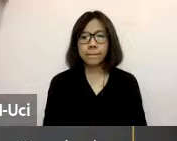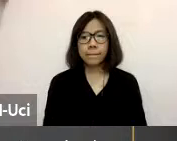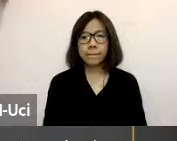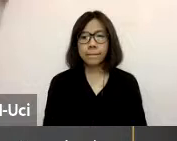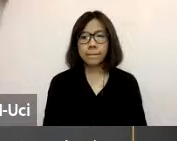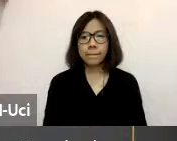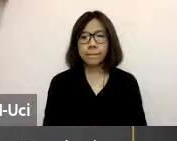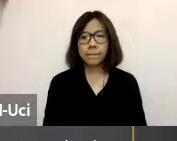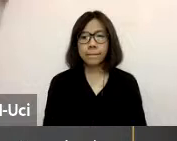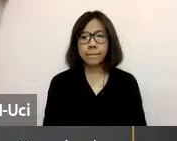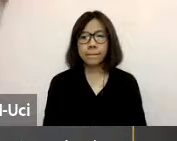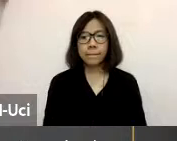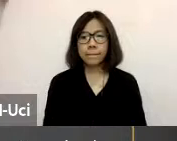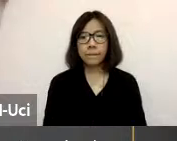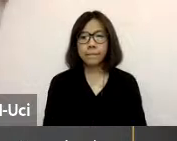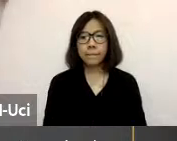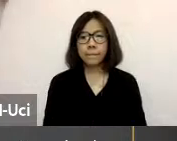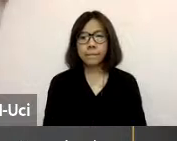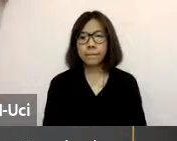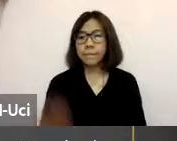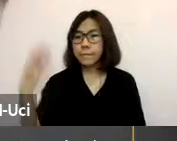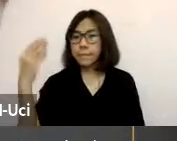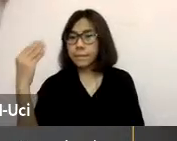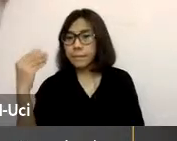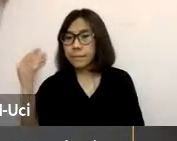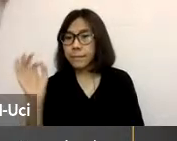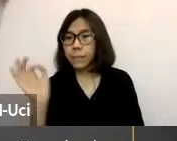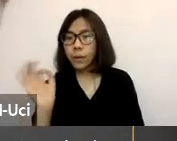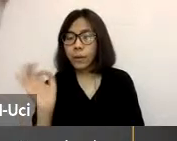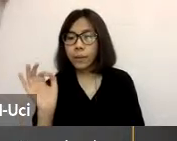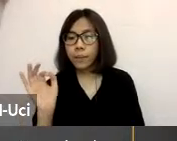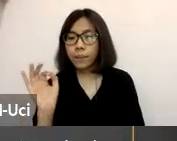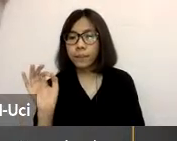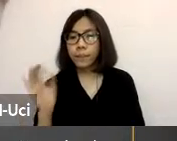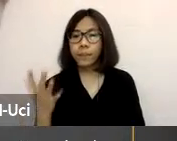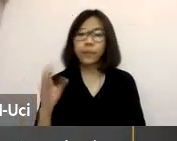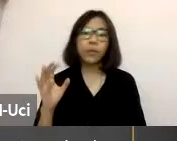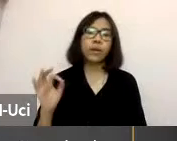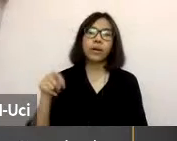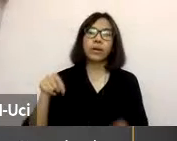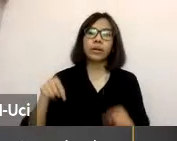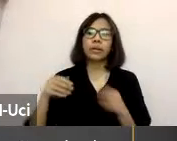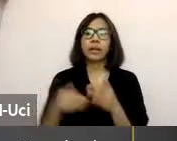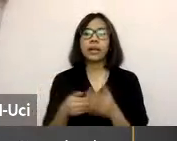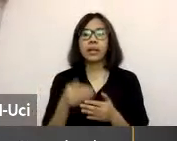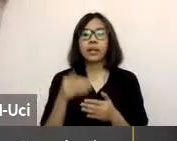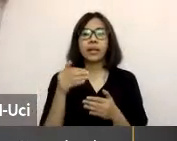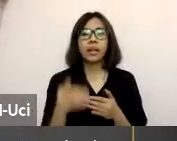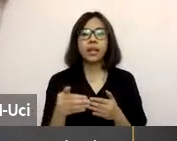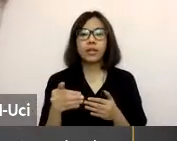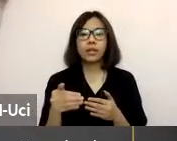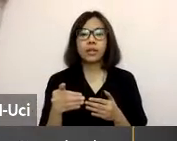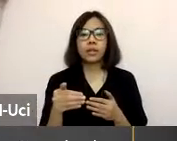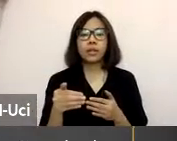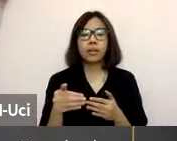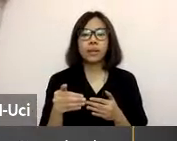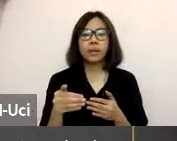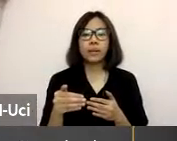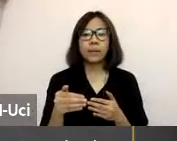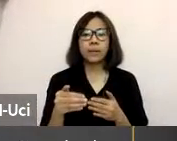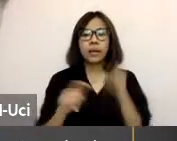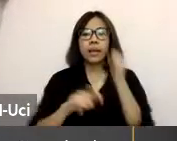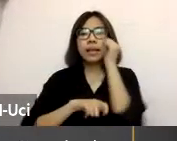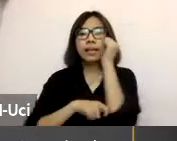aku memang belum ada ya Hai Oke kalau gitu kita juga meminta